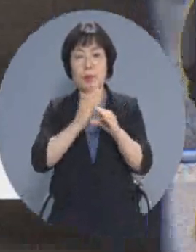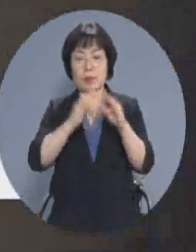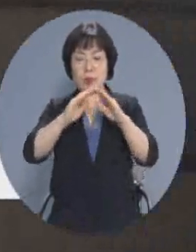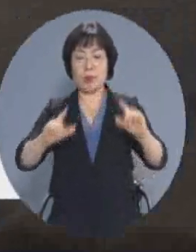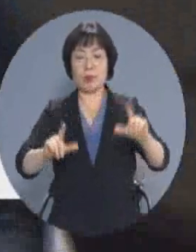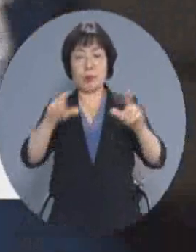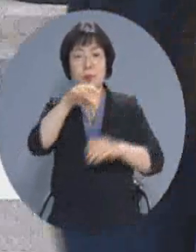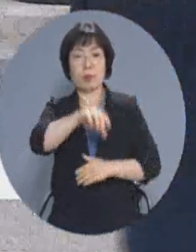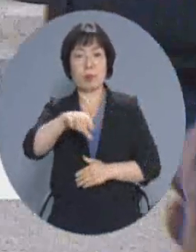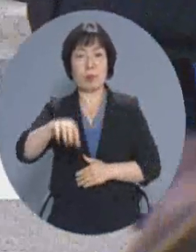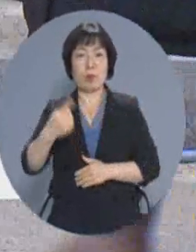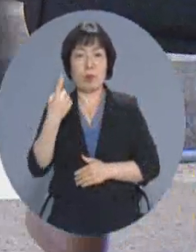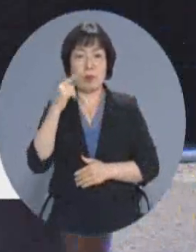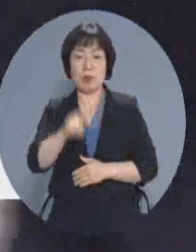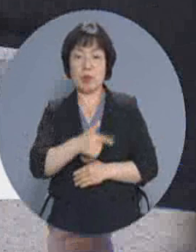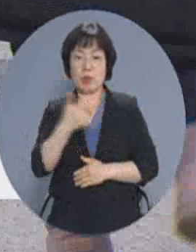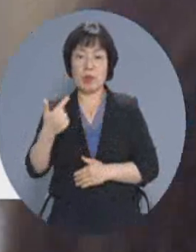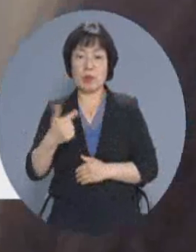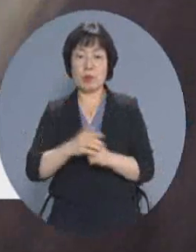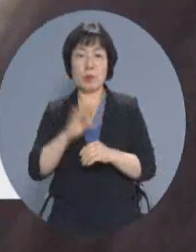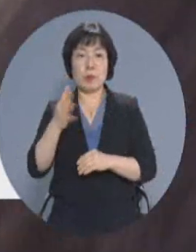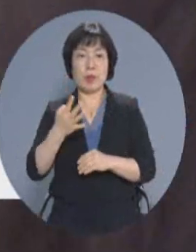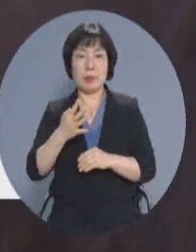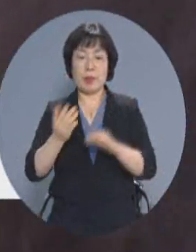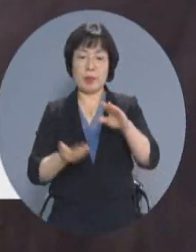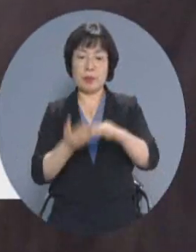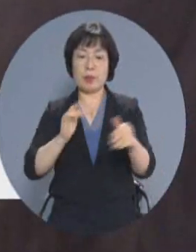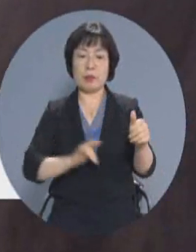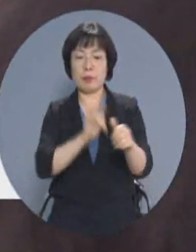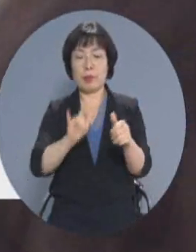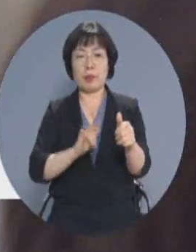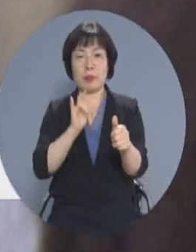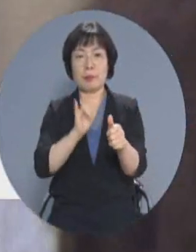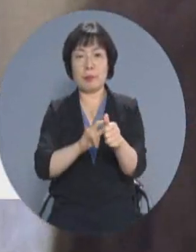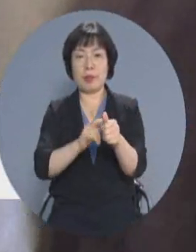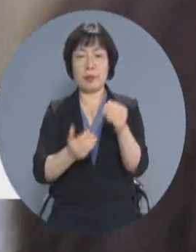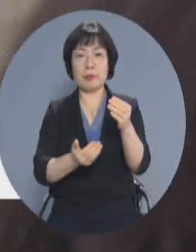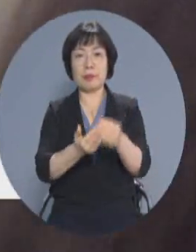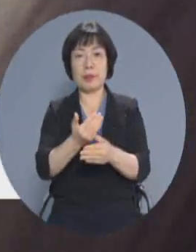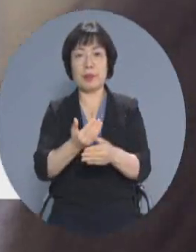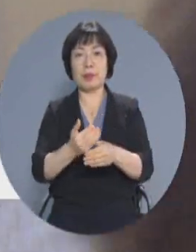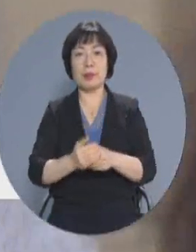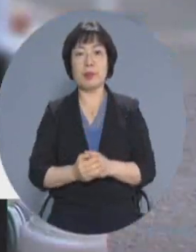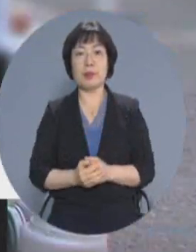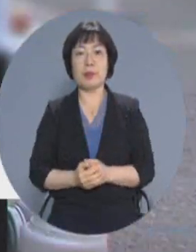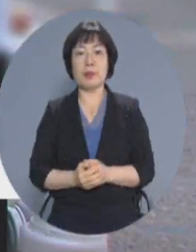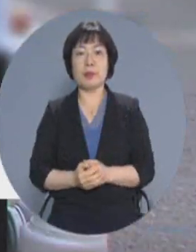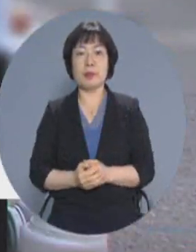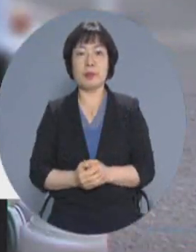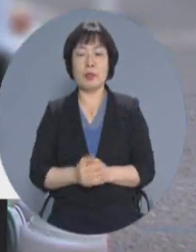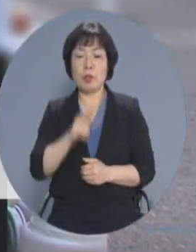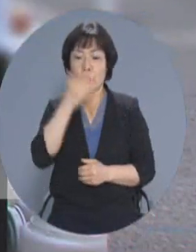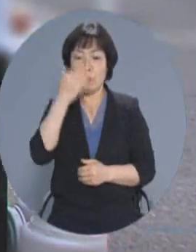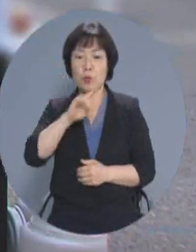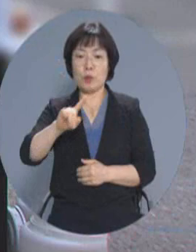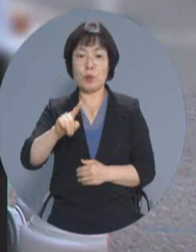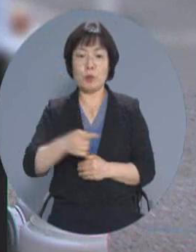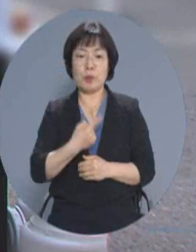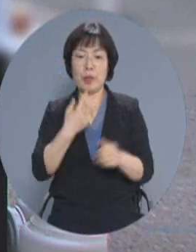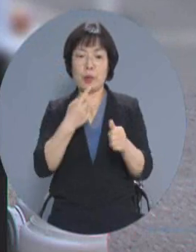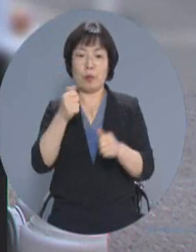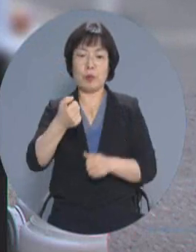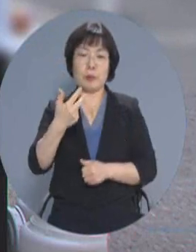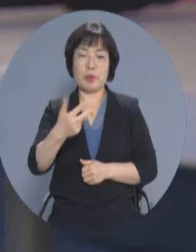전남 동부권에서는 어제 하루 동안 400명이 넘는 코로나19 신규 확진자가 발생했습니다. 여수에서